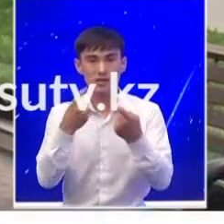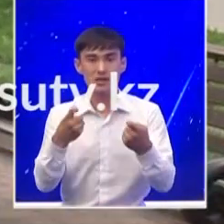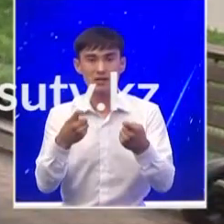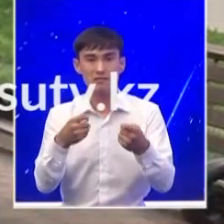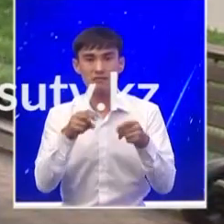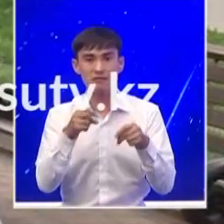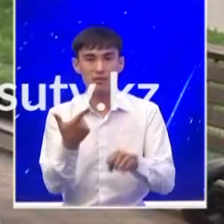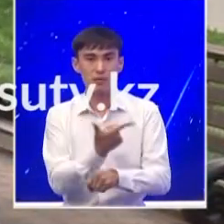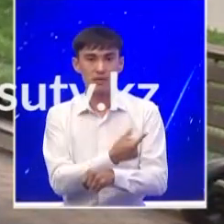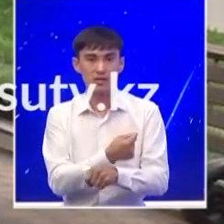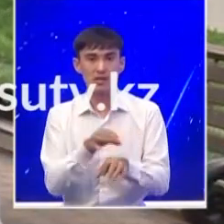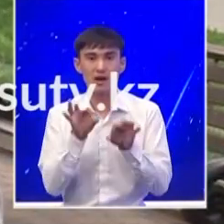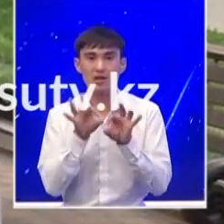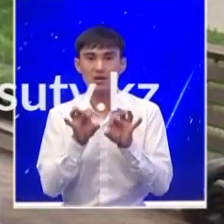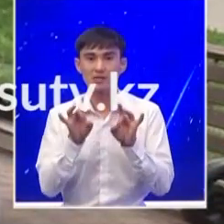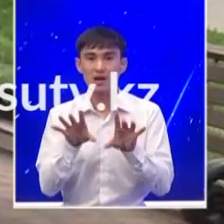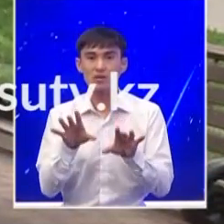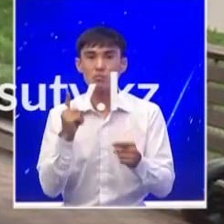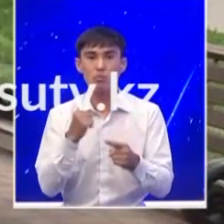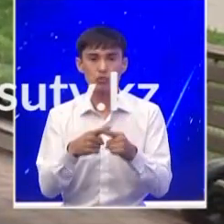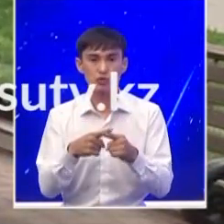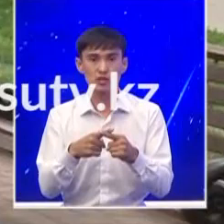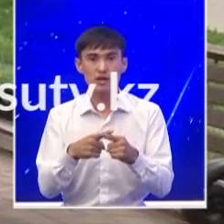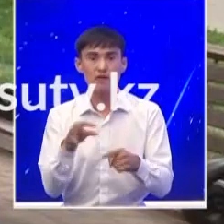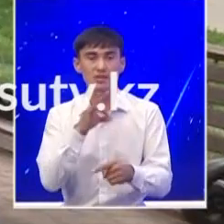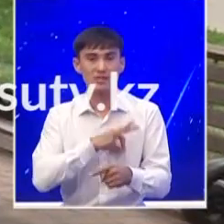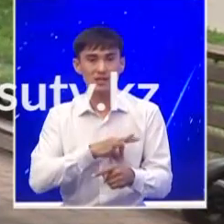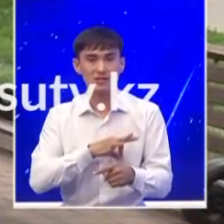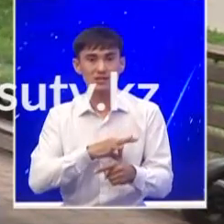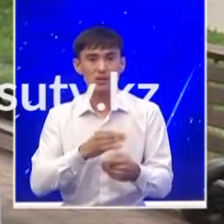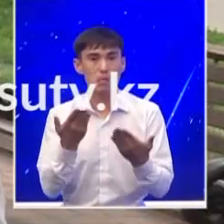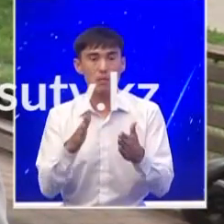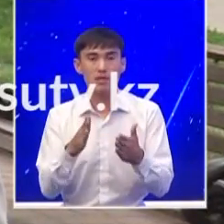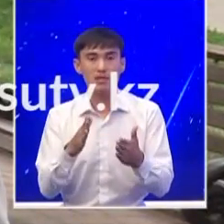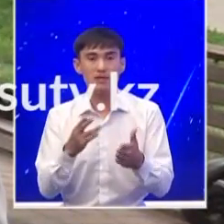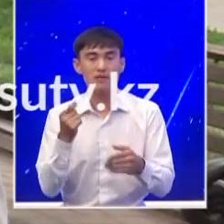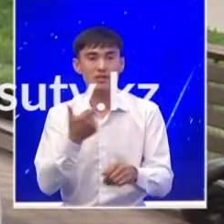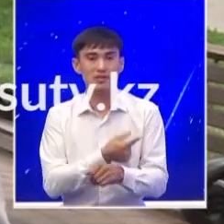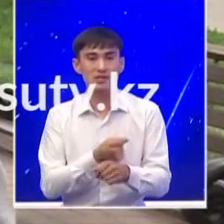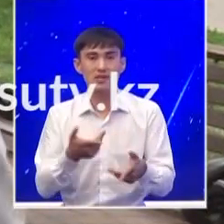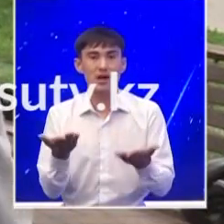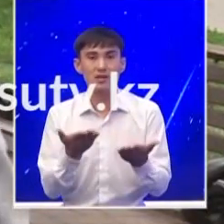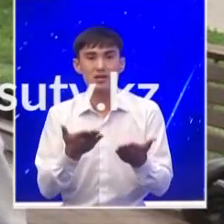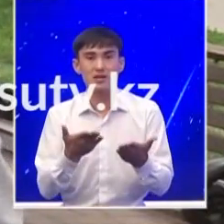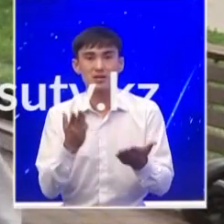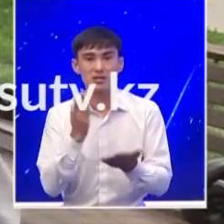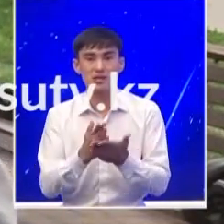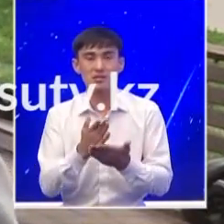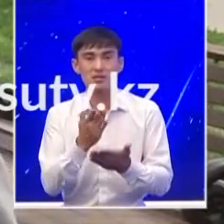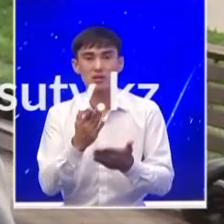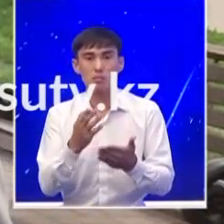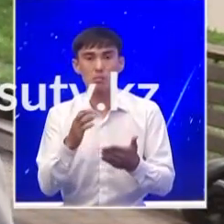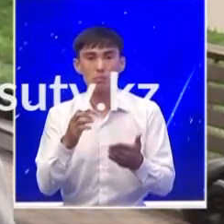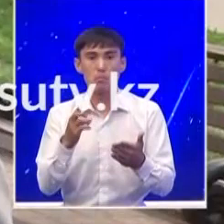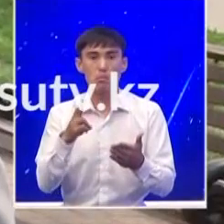про вакцинацию, рассказать плюсы вакцинации, основные моменты вакцинации, какие побочные эффекты могут быть,